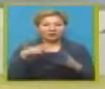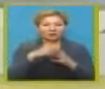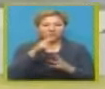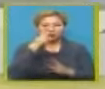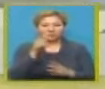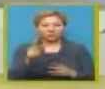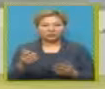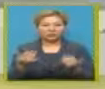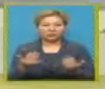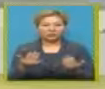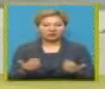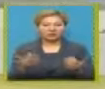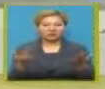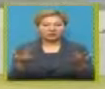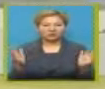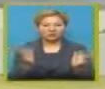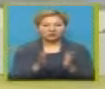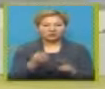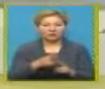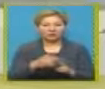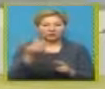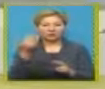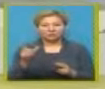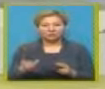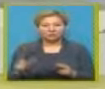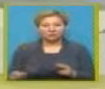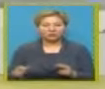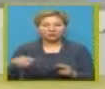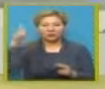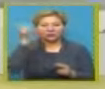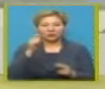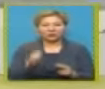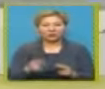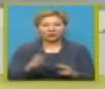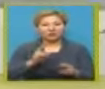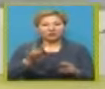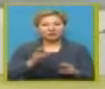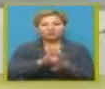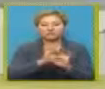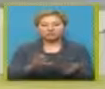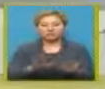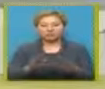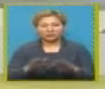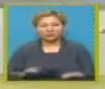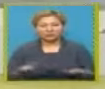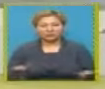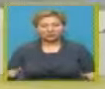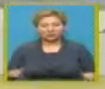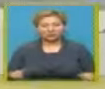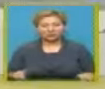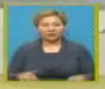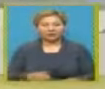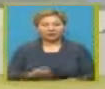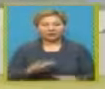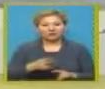қатары сиреген. Сондықтан соғыс және тыл ардагерлерінің ерен еңбегін өскелең ұрпаққа өнеге ету, ерлікке тағзым жасау біздің телеарнаның назарынан